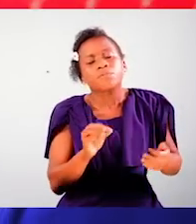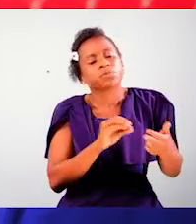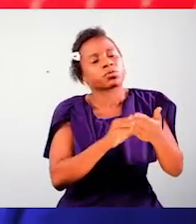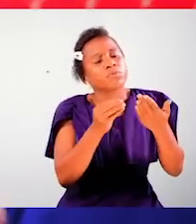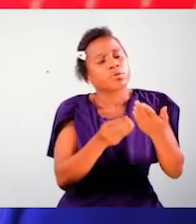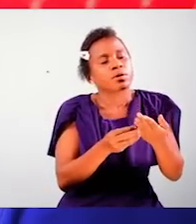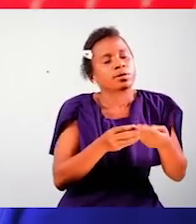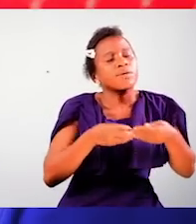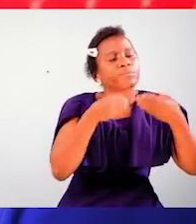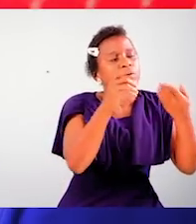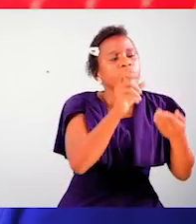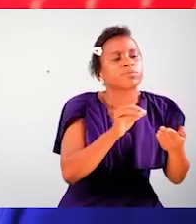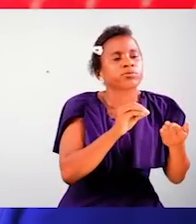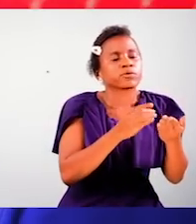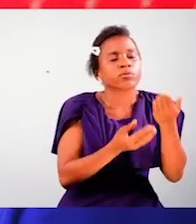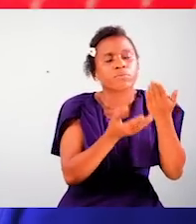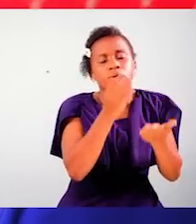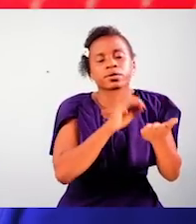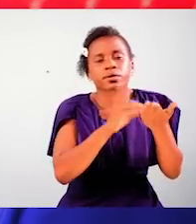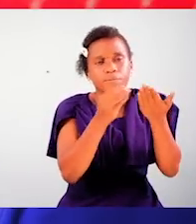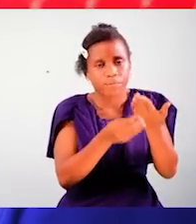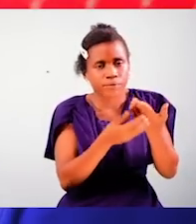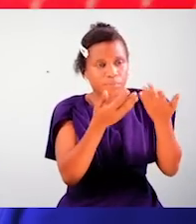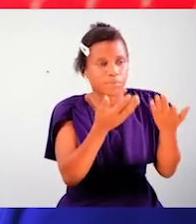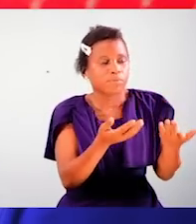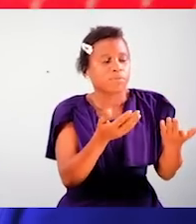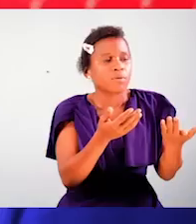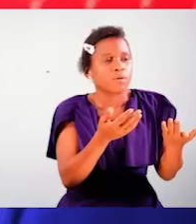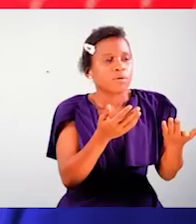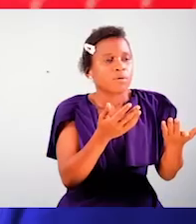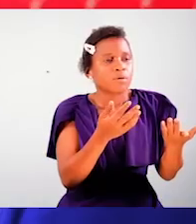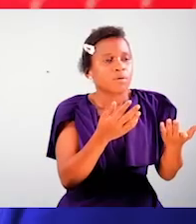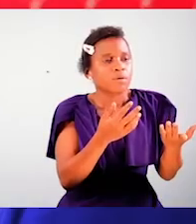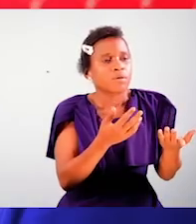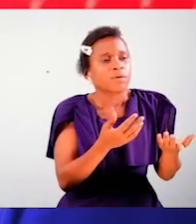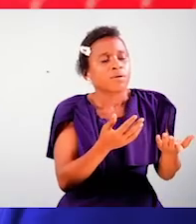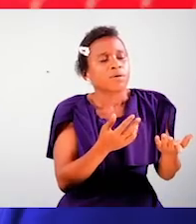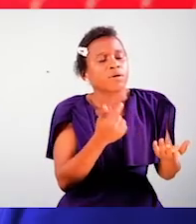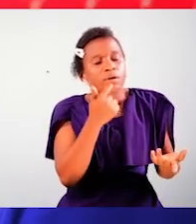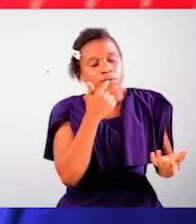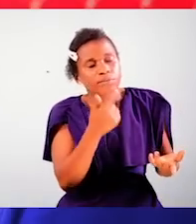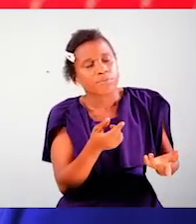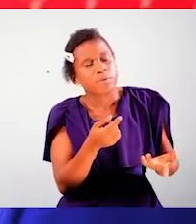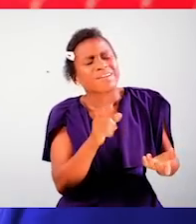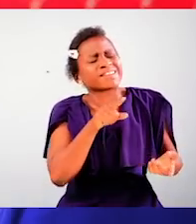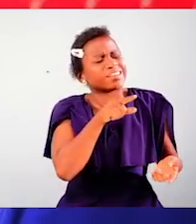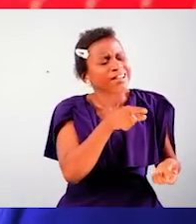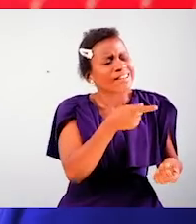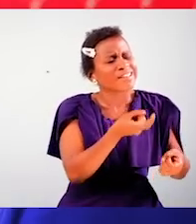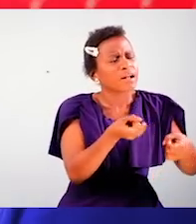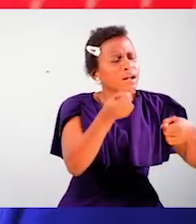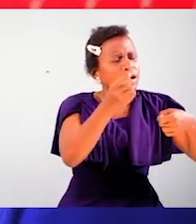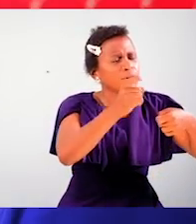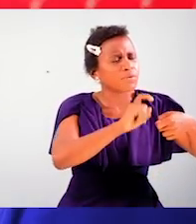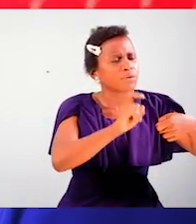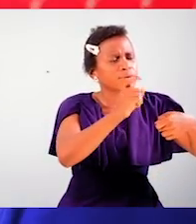ambao wana ajira rasmi. Sasa nani aliidhinisha huo mkopo? Unahitaji tena iunde